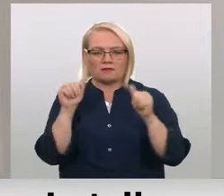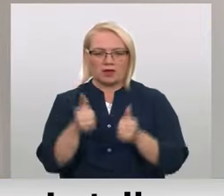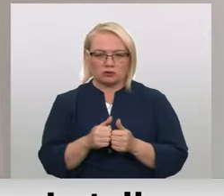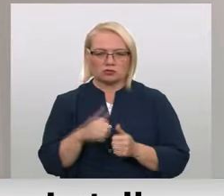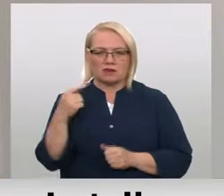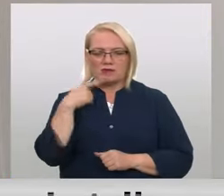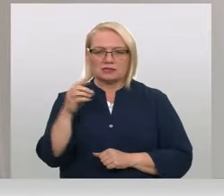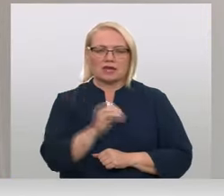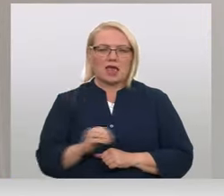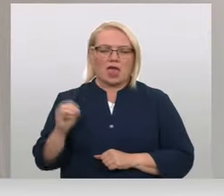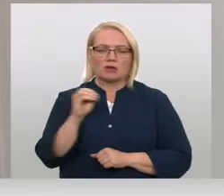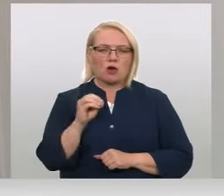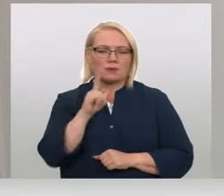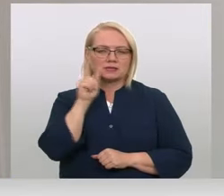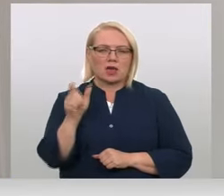ir ļoti